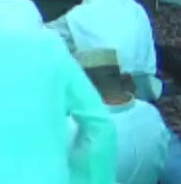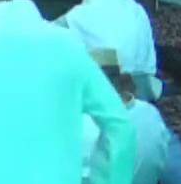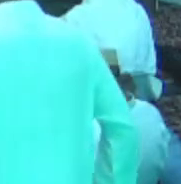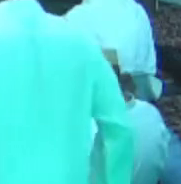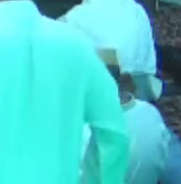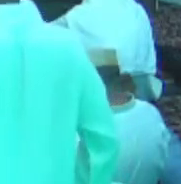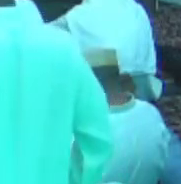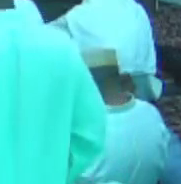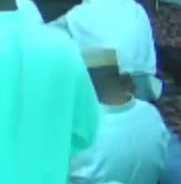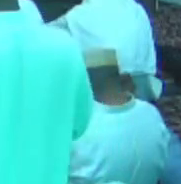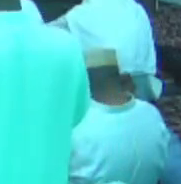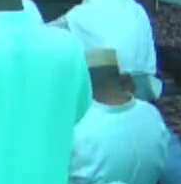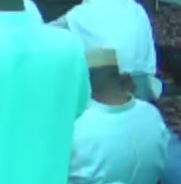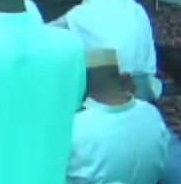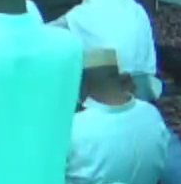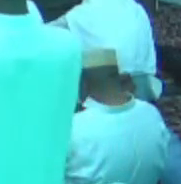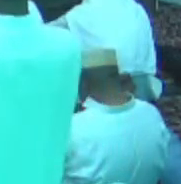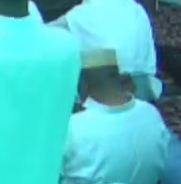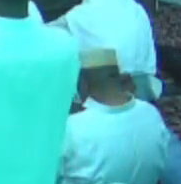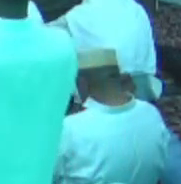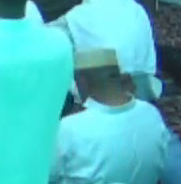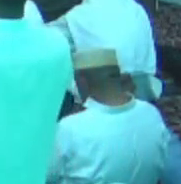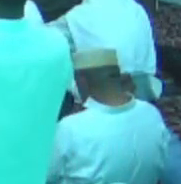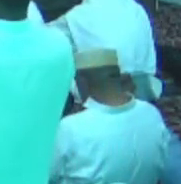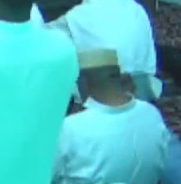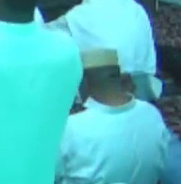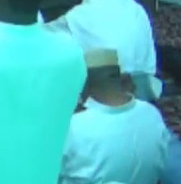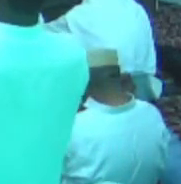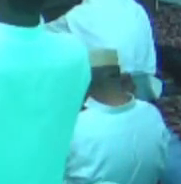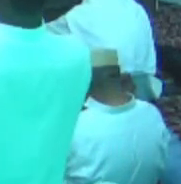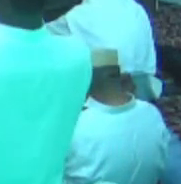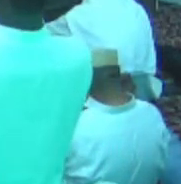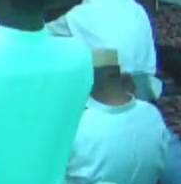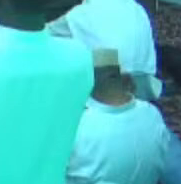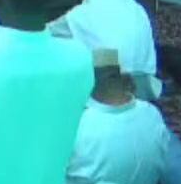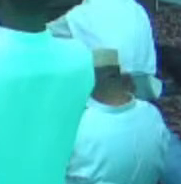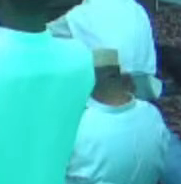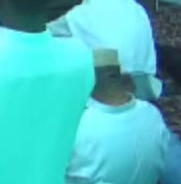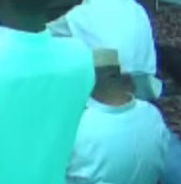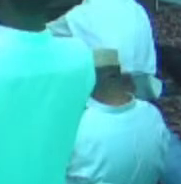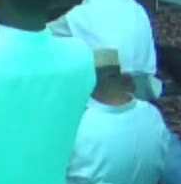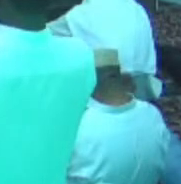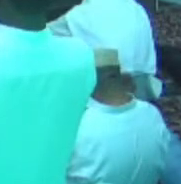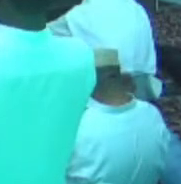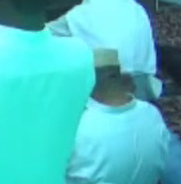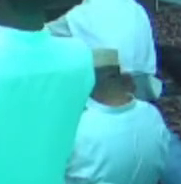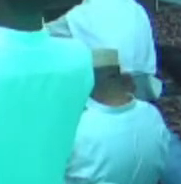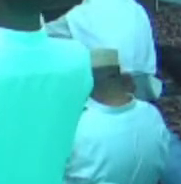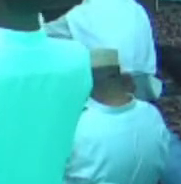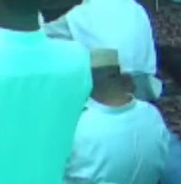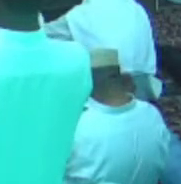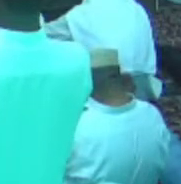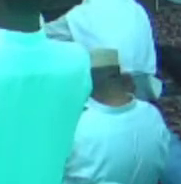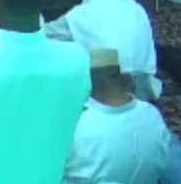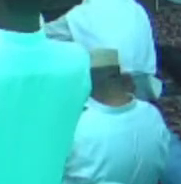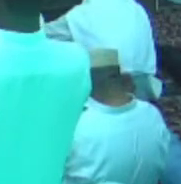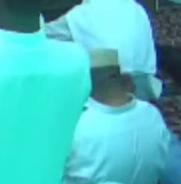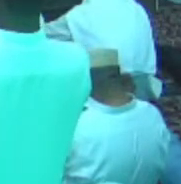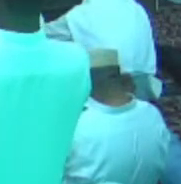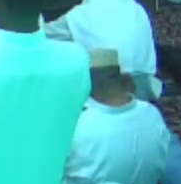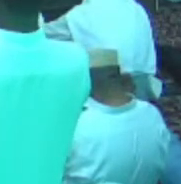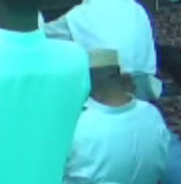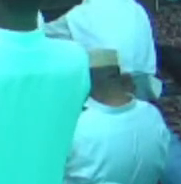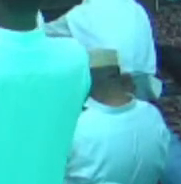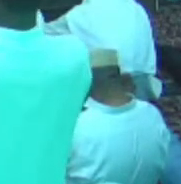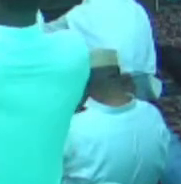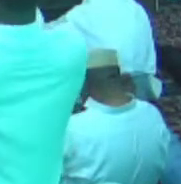والسلام الأتمان الأكملان على الرحمة المهدى محمد بن عبد الله معلم البشرية وهاديها